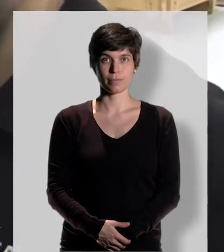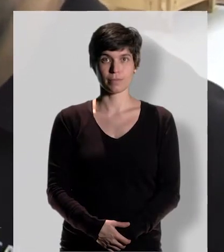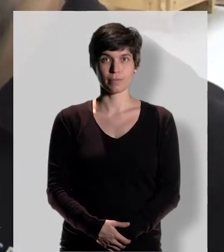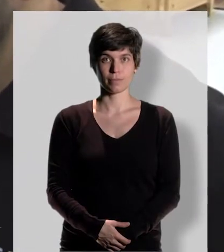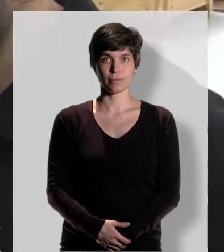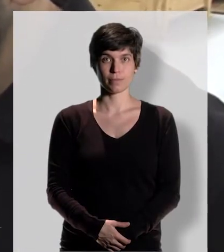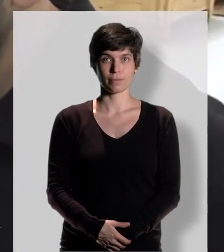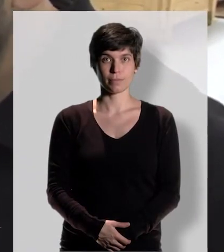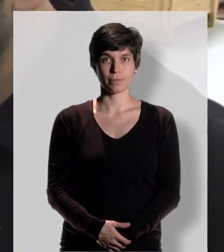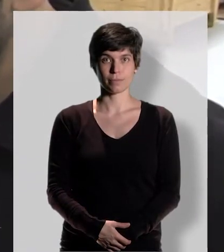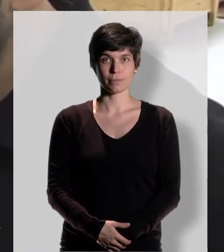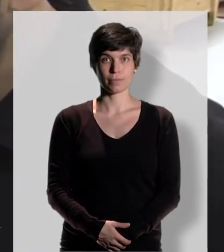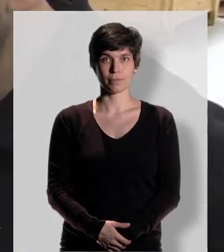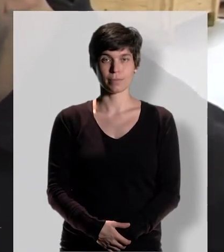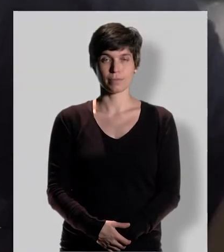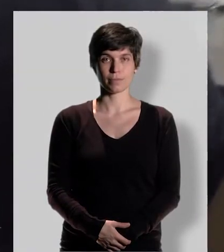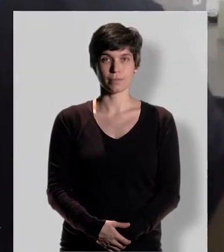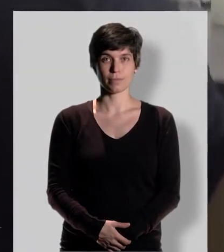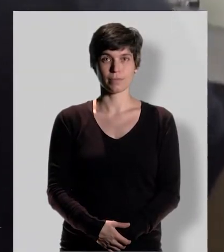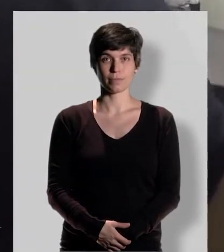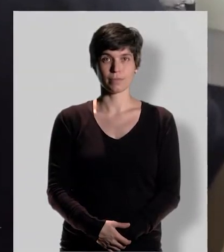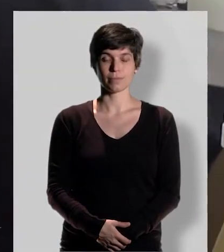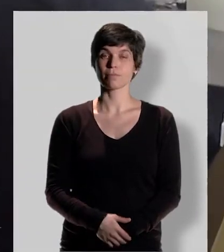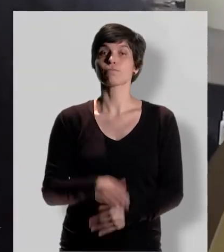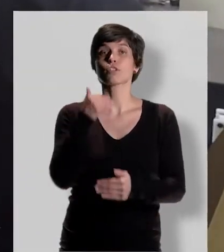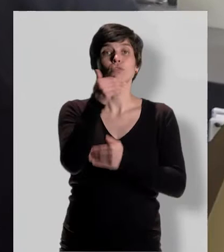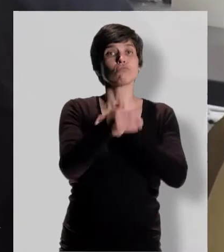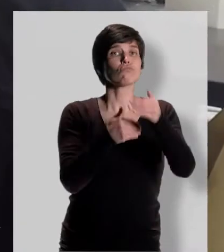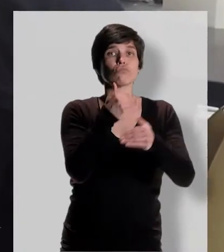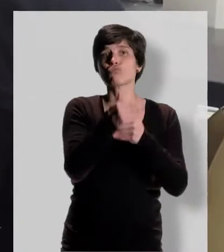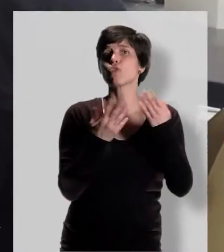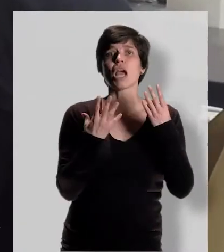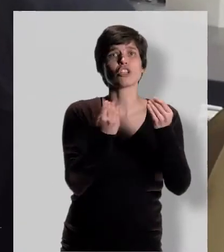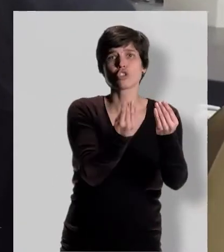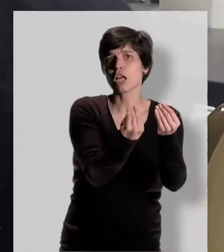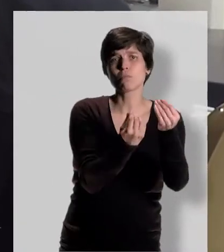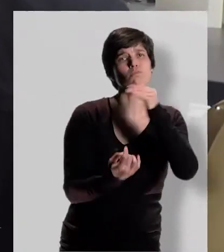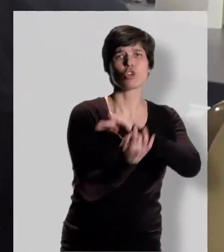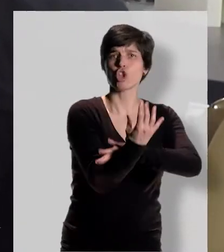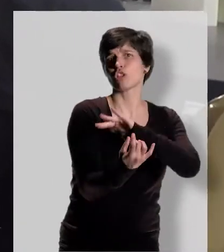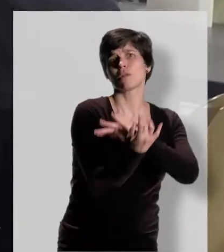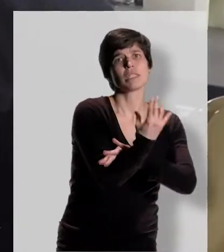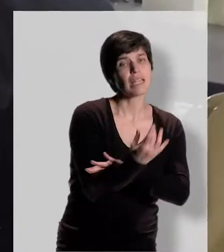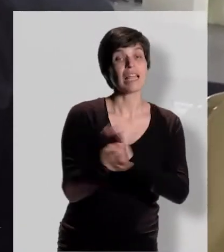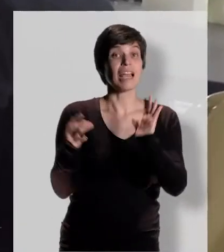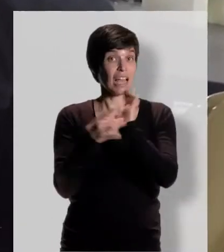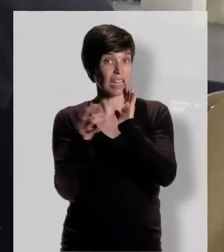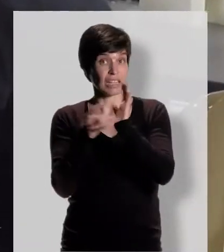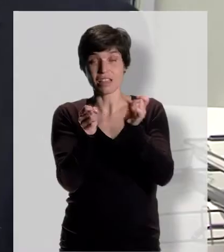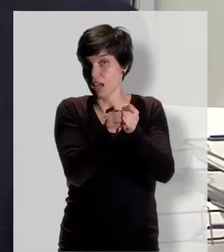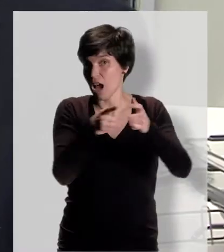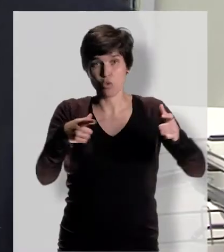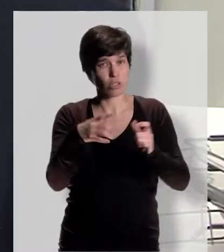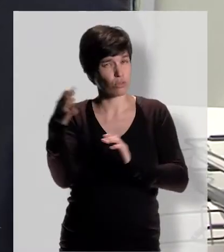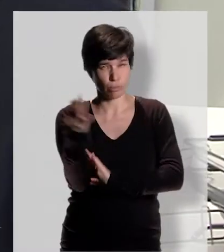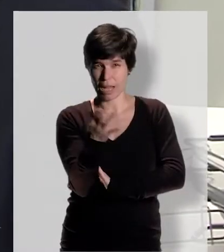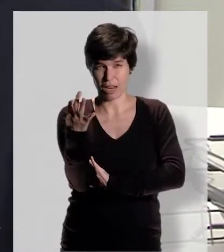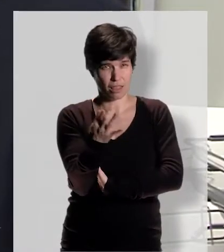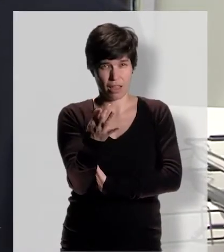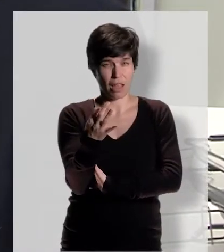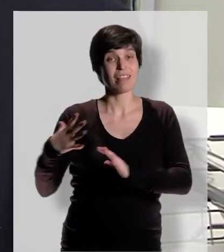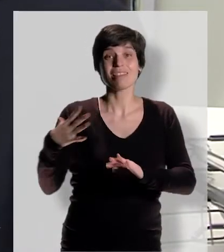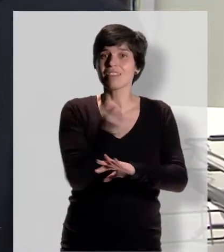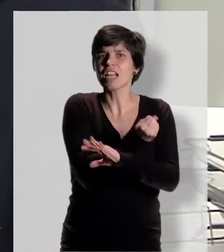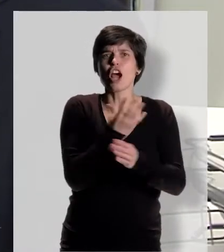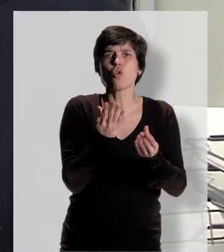Se necesita aumentar la productividad de muchos procesos. Prozesu askotako produktibitatea areagotu behar da, kalitatea, eta dena